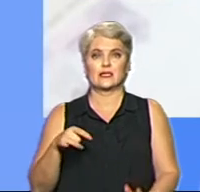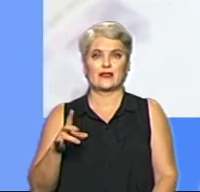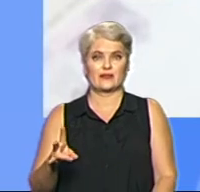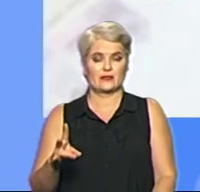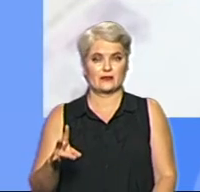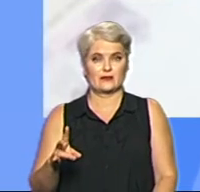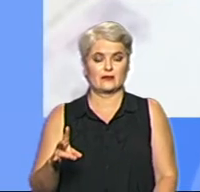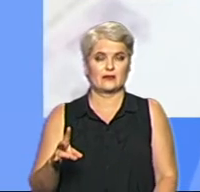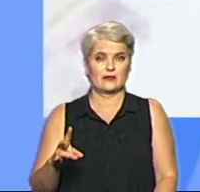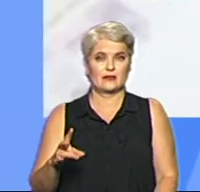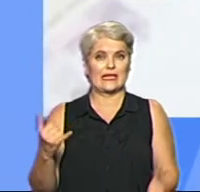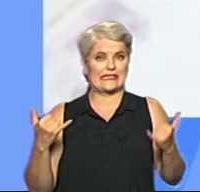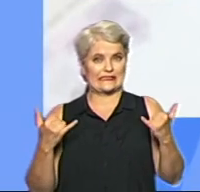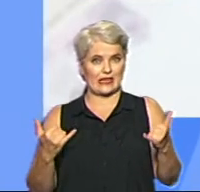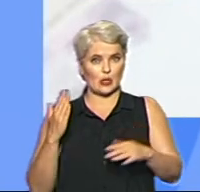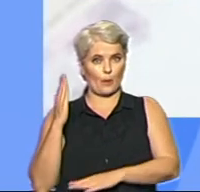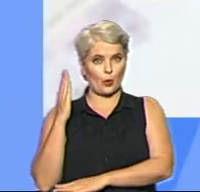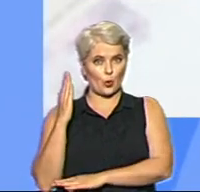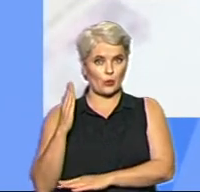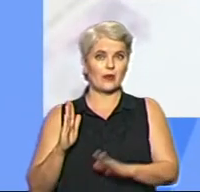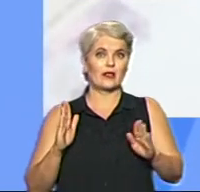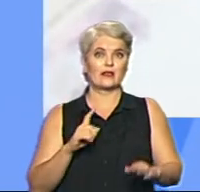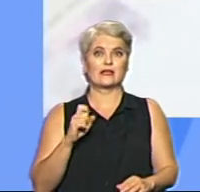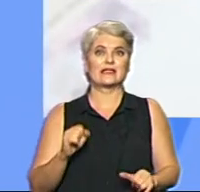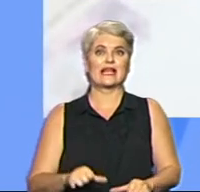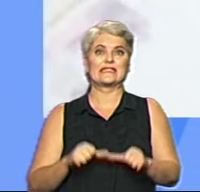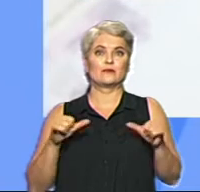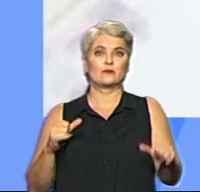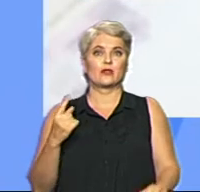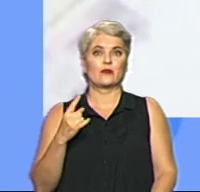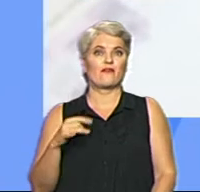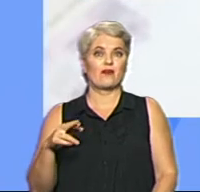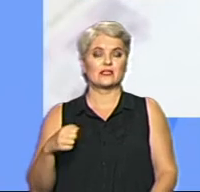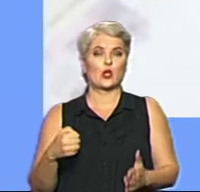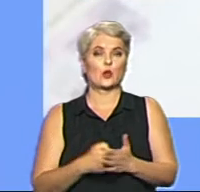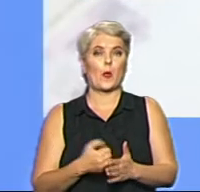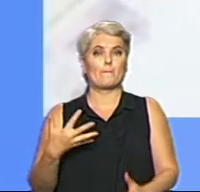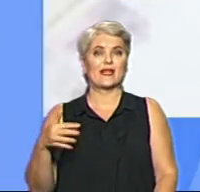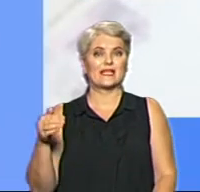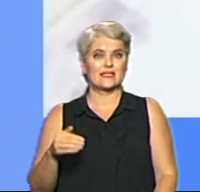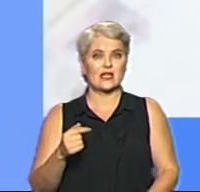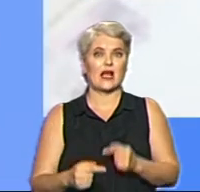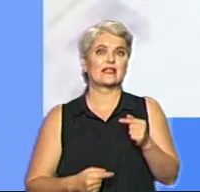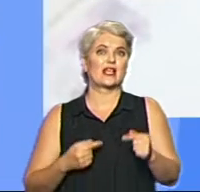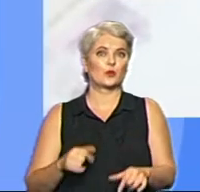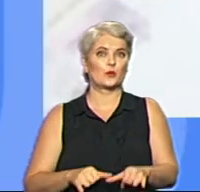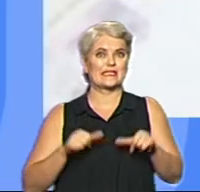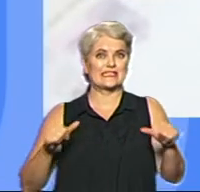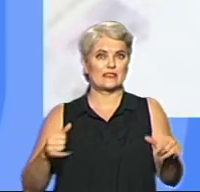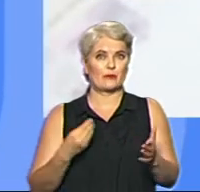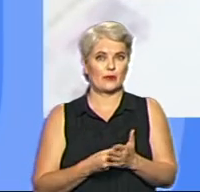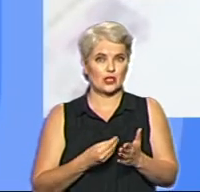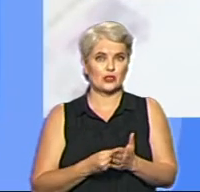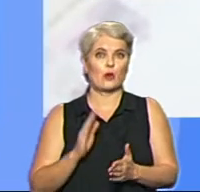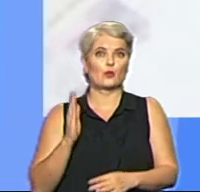гривень. Зараз проголосували тільки за збільшення з 1 вересня до 5 тисяч, ну а за наступні збільшення мають голосувати вже,